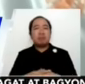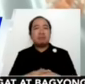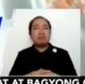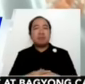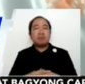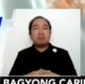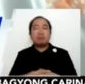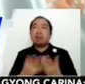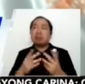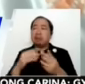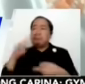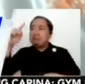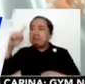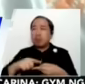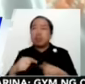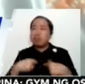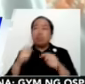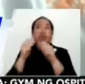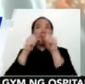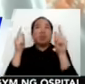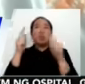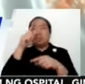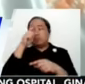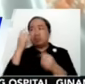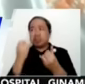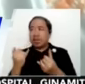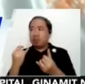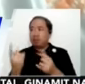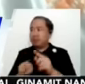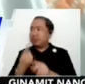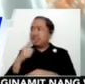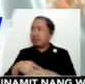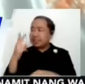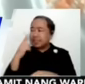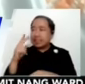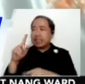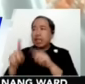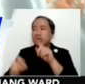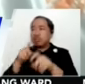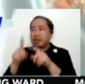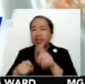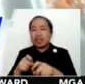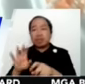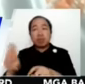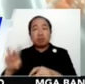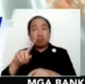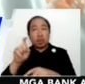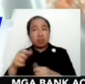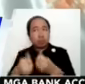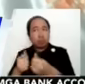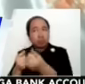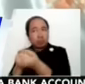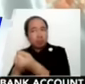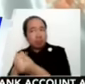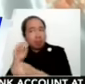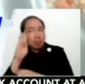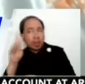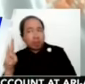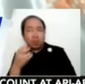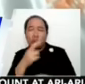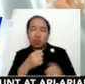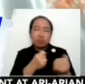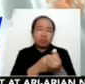nakakita ng survey na ang tanong ay pro-Marcos ka ba or pro-Duterte